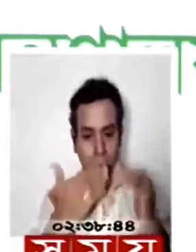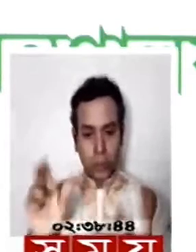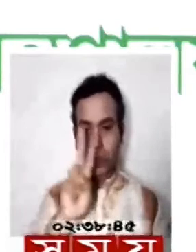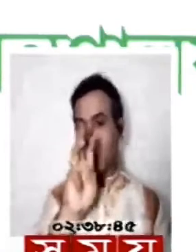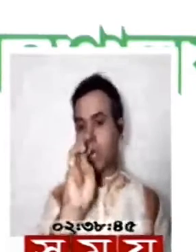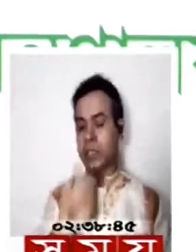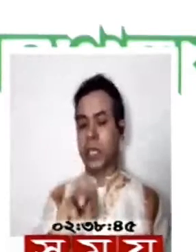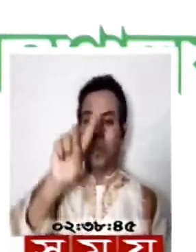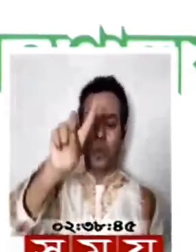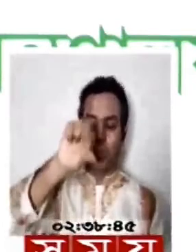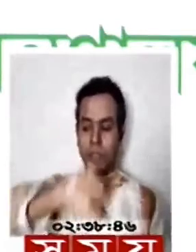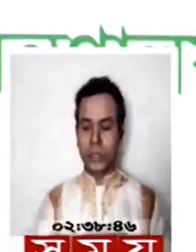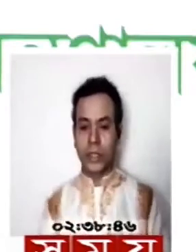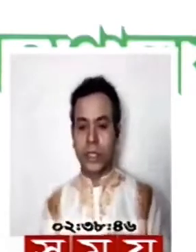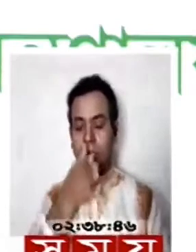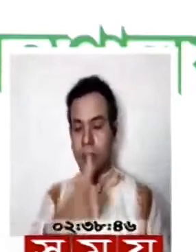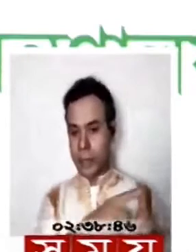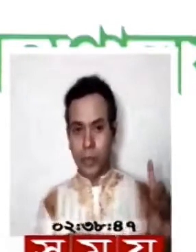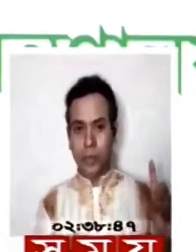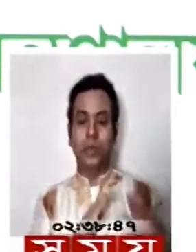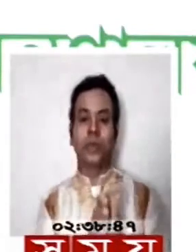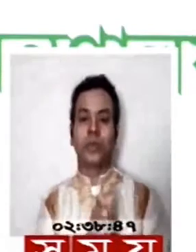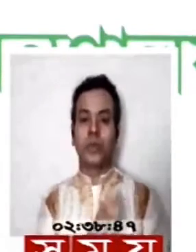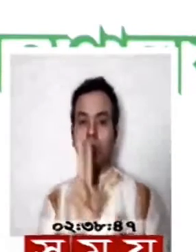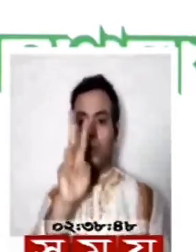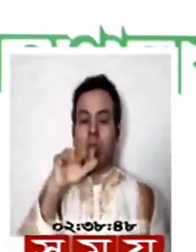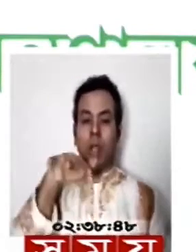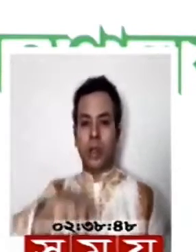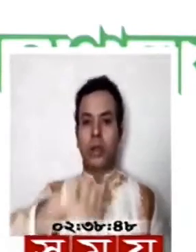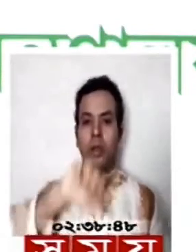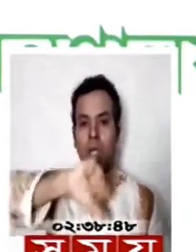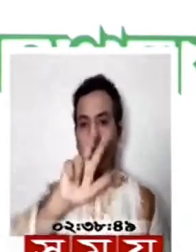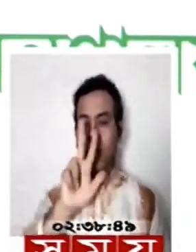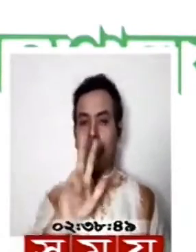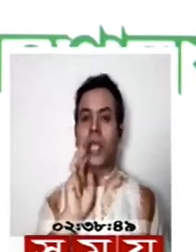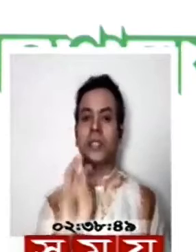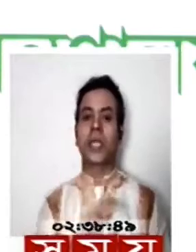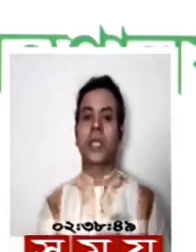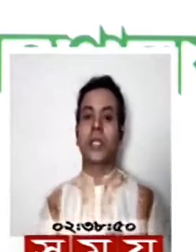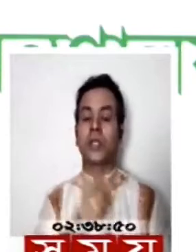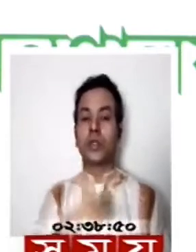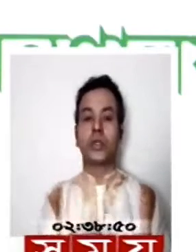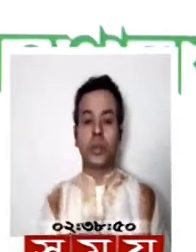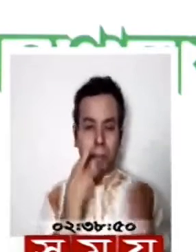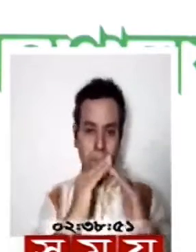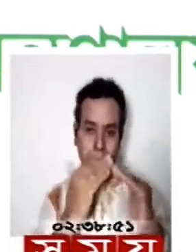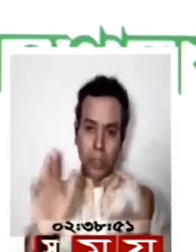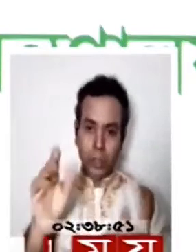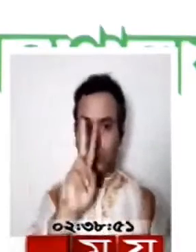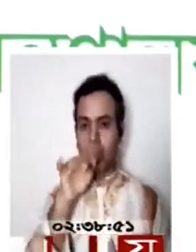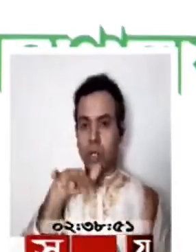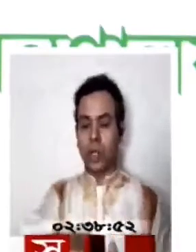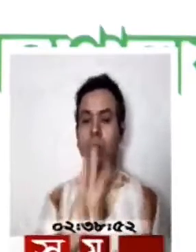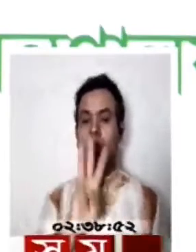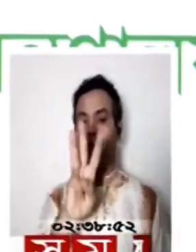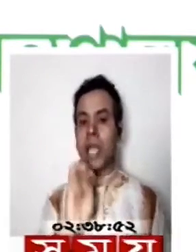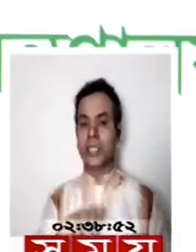কোয়ারেন্টাইনে 24 ঘন্টায় 2,560 জন, নতুন করে ছাড় পেয়েছেন 2,019 জন, এ পর্যন্ত